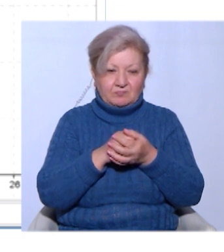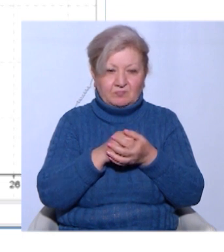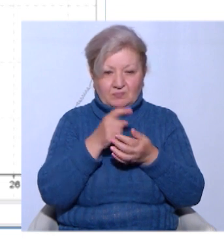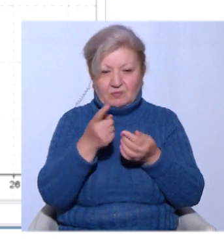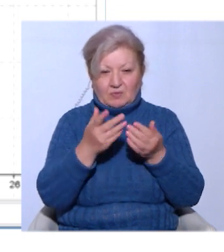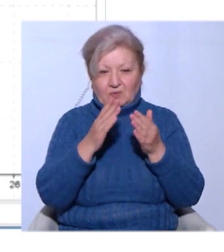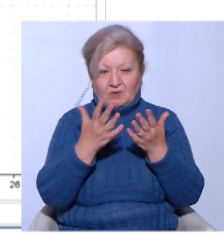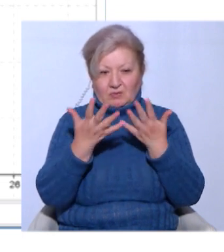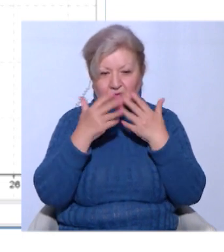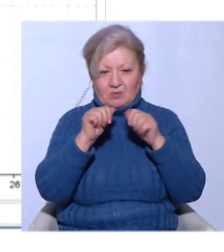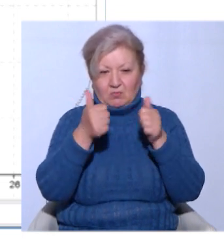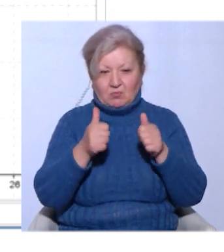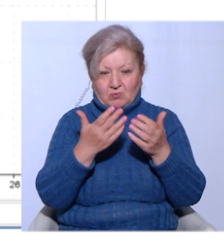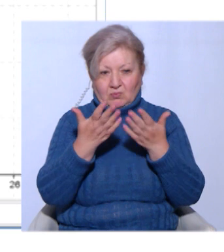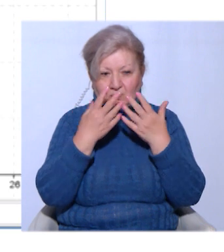აი ესეთი ფორმით.